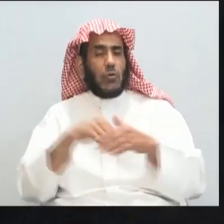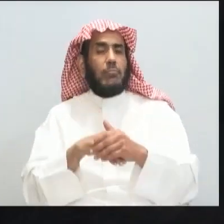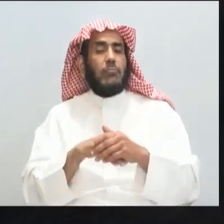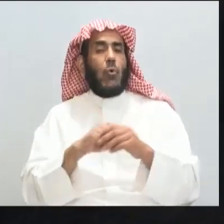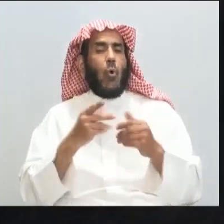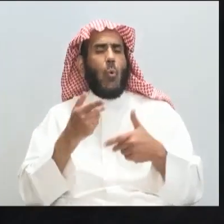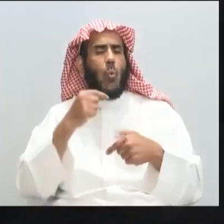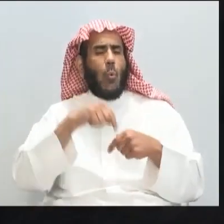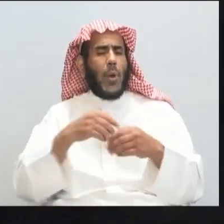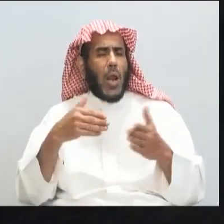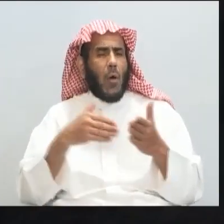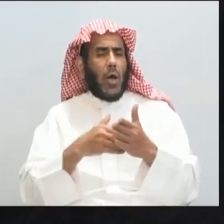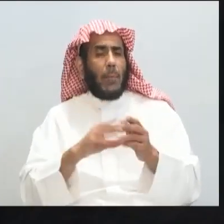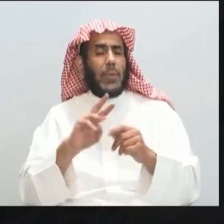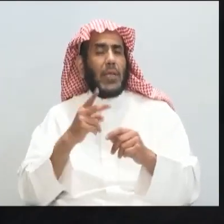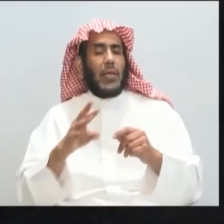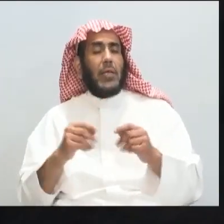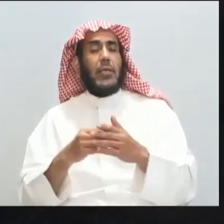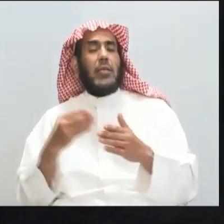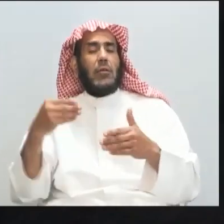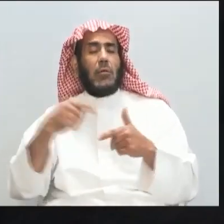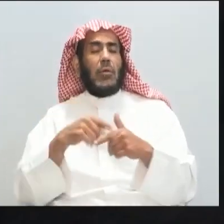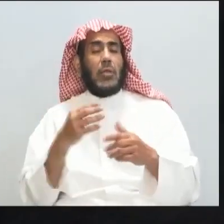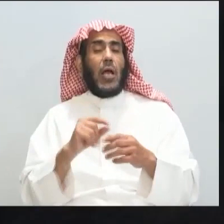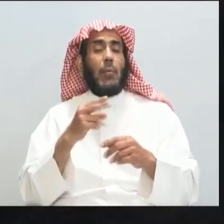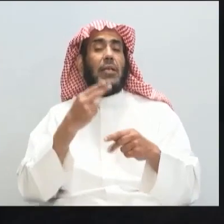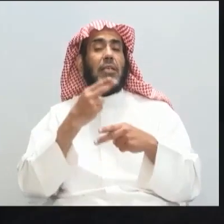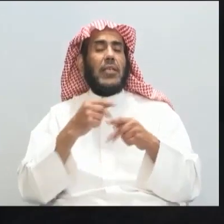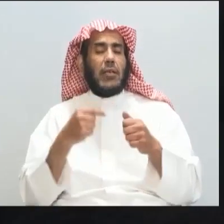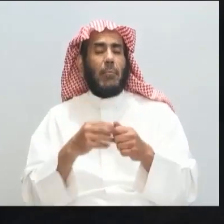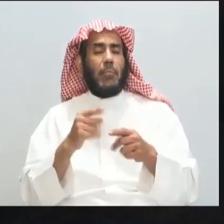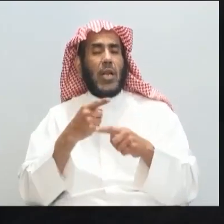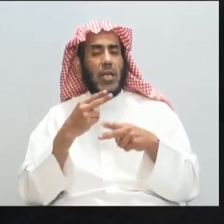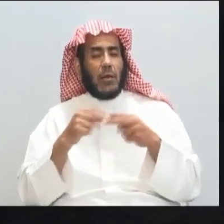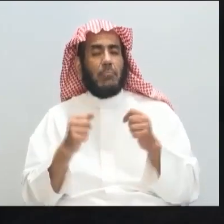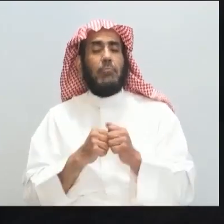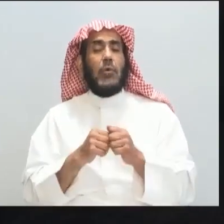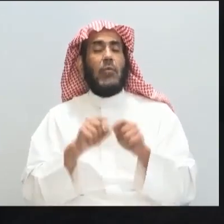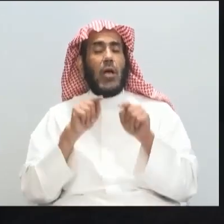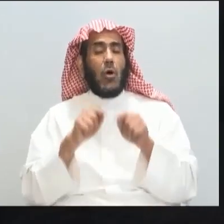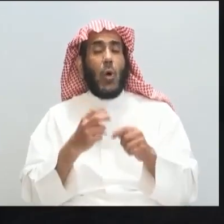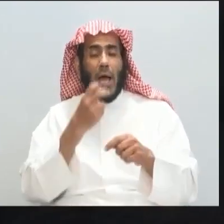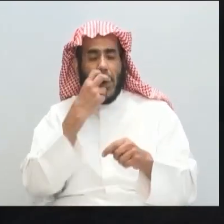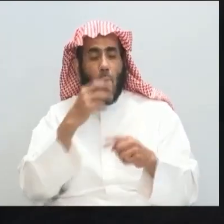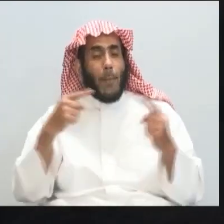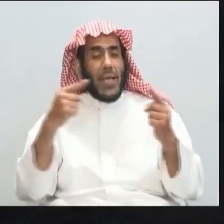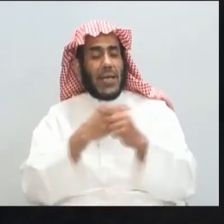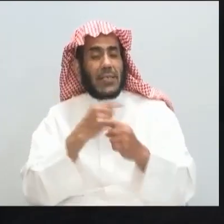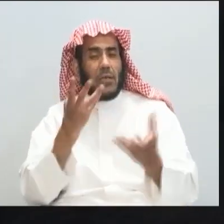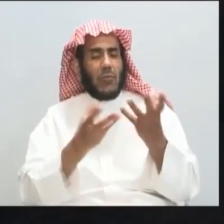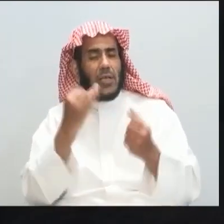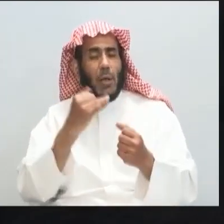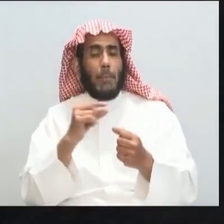وما يطر على واخرها من تغيير نتيجه العوامل الداخله المقصود به علامات الاعراب المقصود به علامات الاعراب فهذا هو النحو بعكس الصرف الذي يهتم